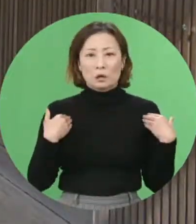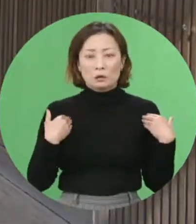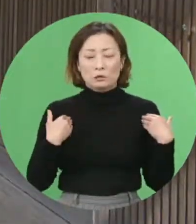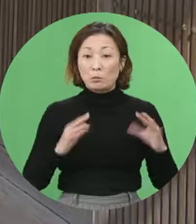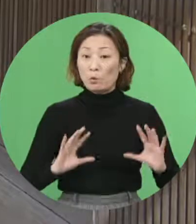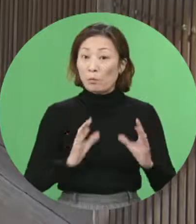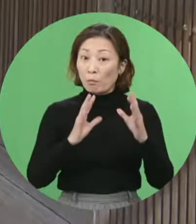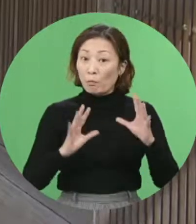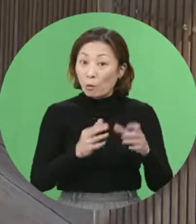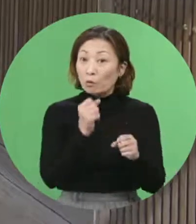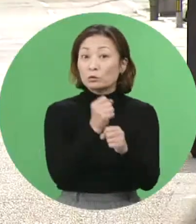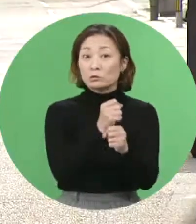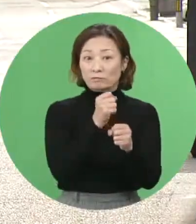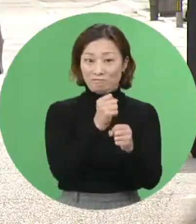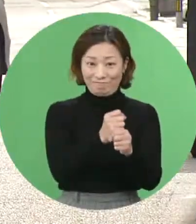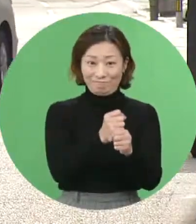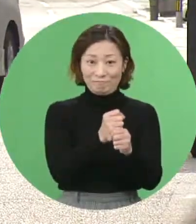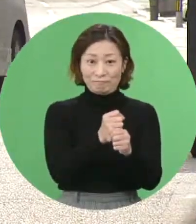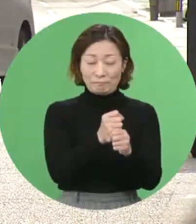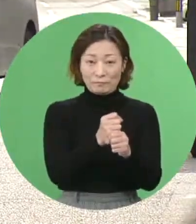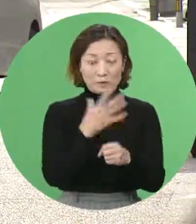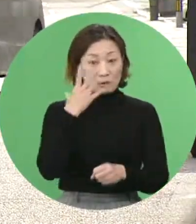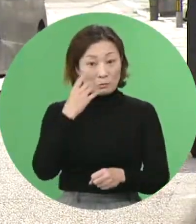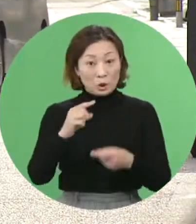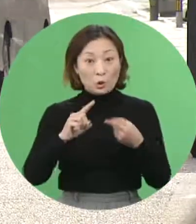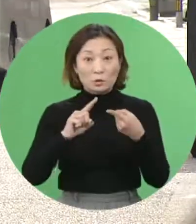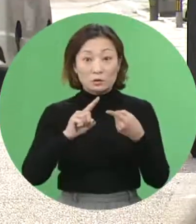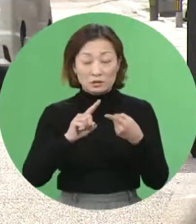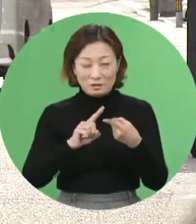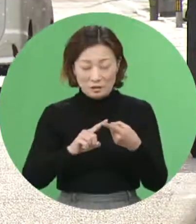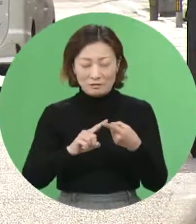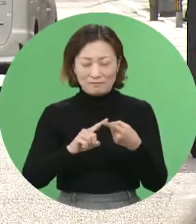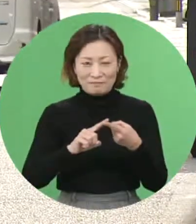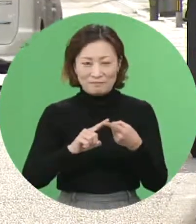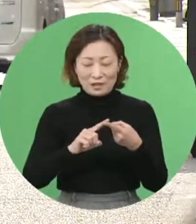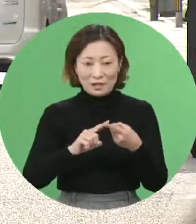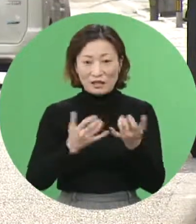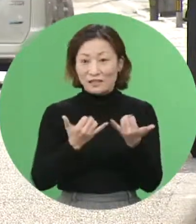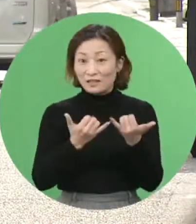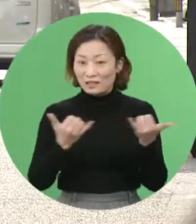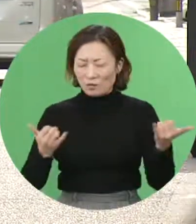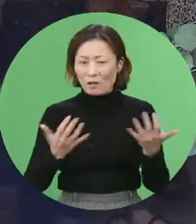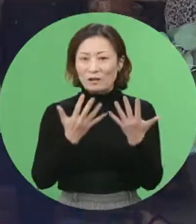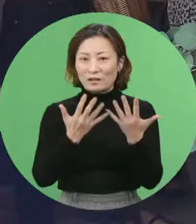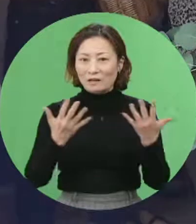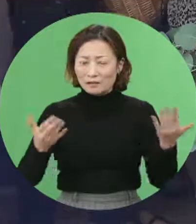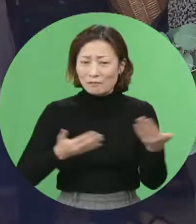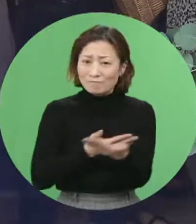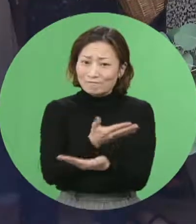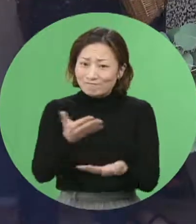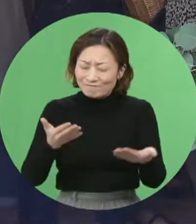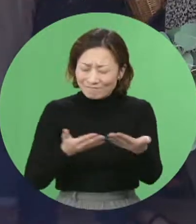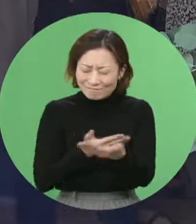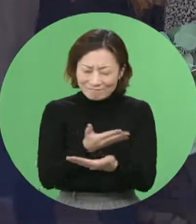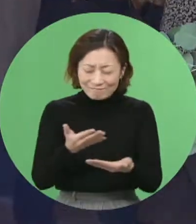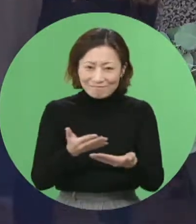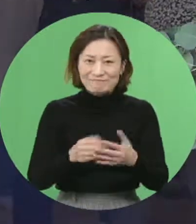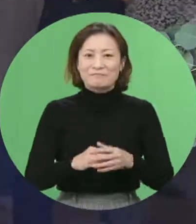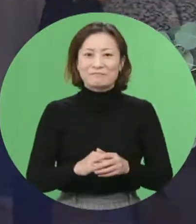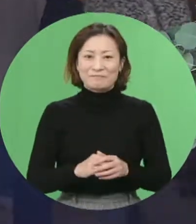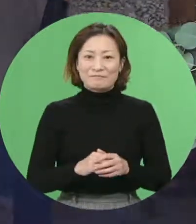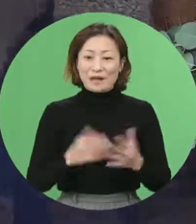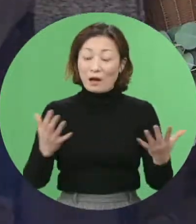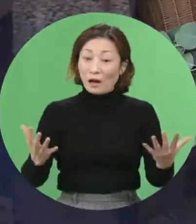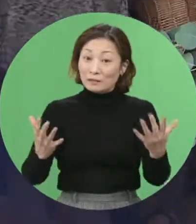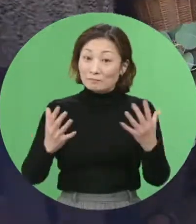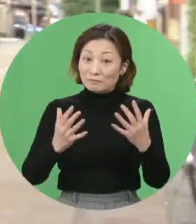ぎわいをここで創出して、魅力的なその人がたくさん交流してて、